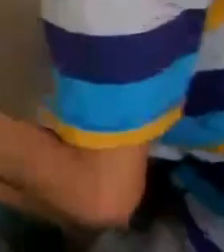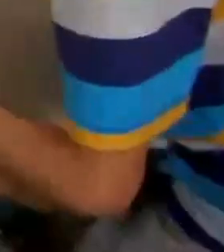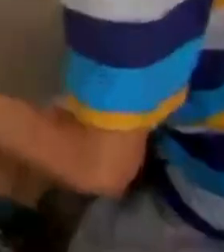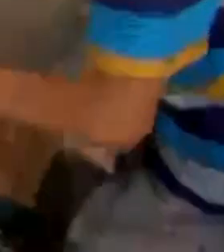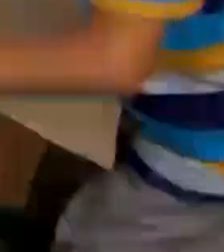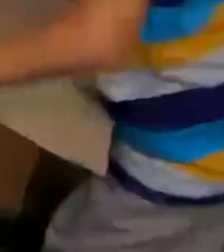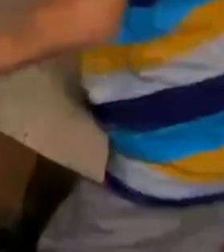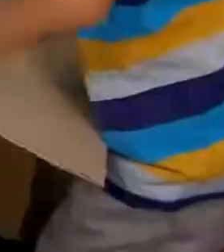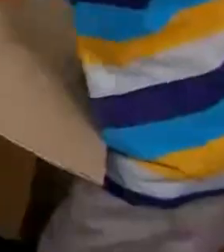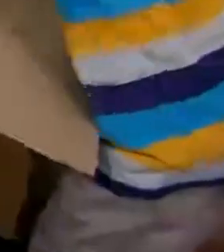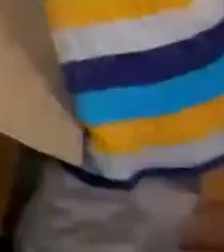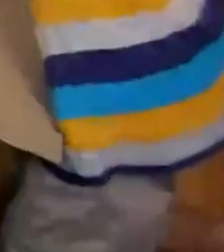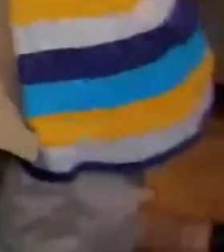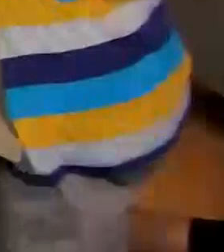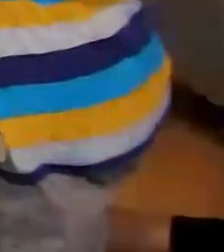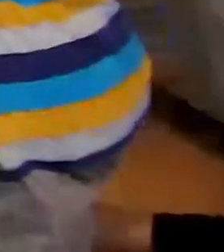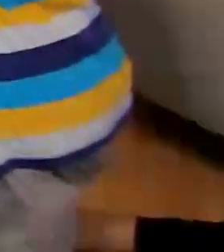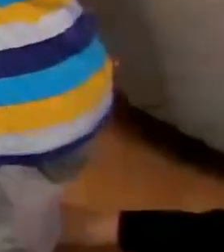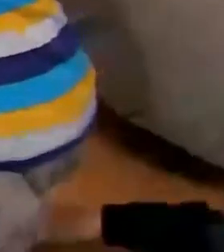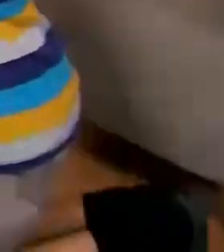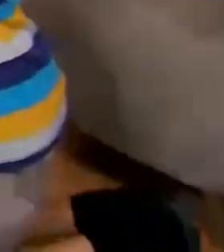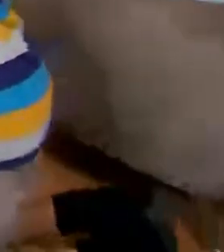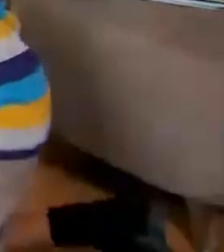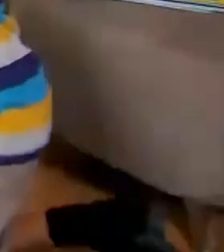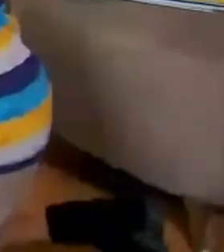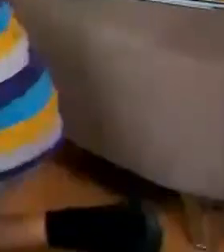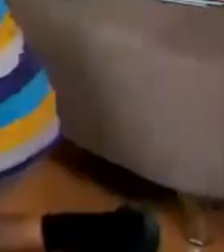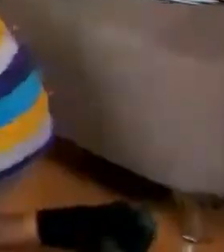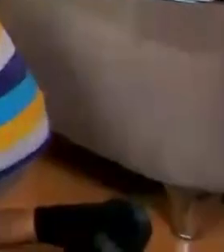Münir Kemal müştemilatta eski kitapları bir kolyeye yerleştiriyor.